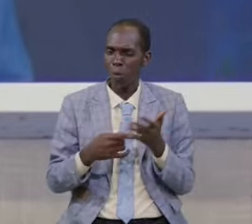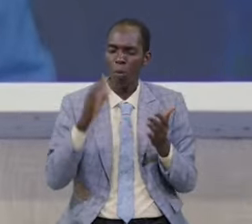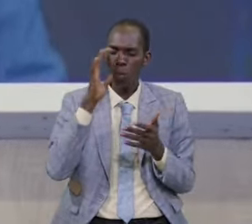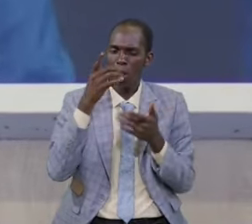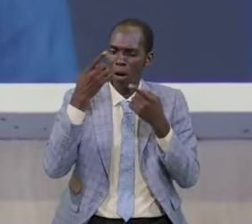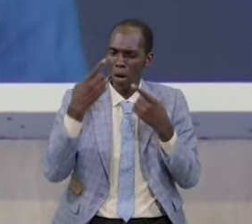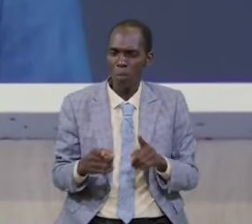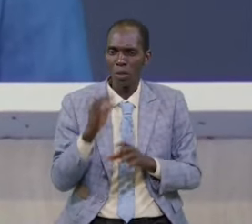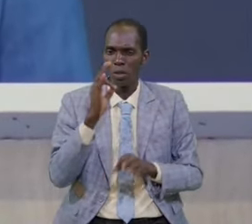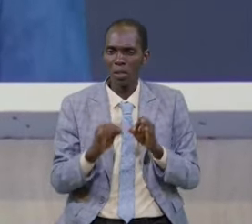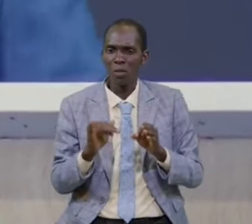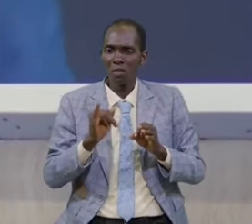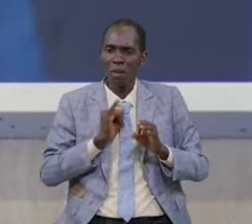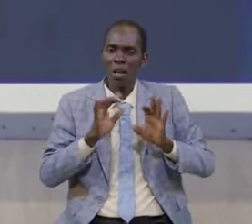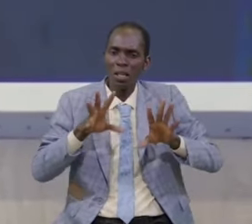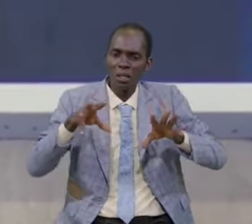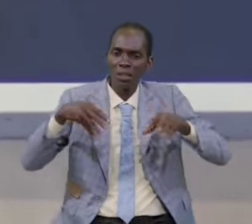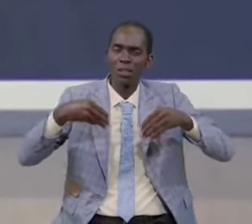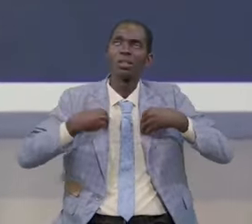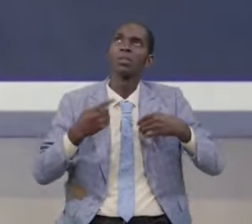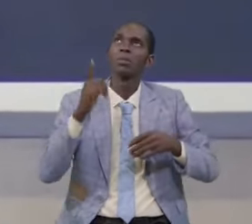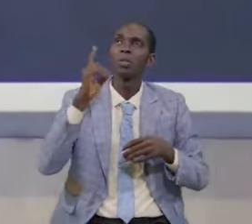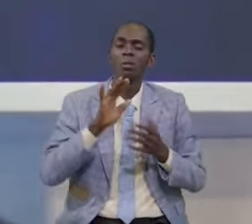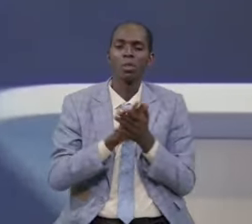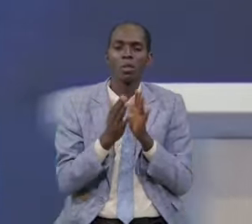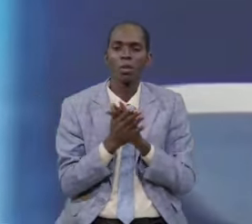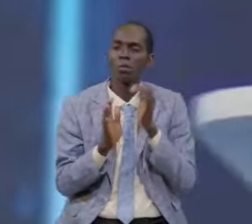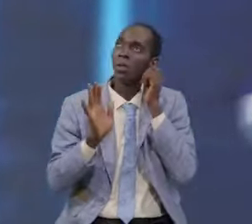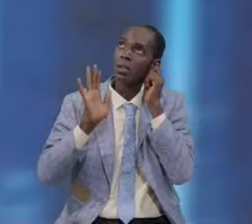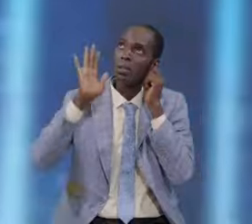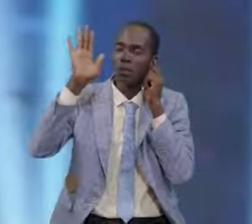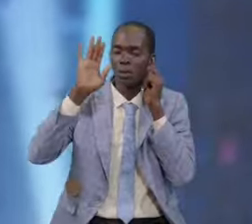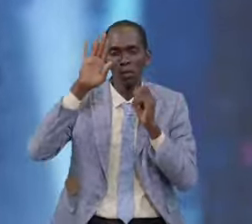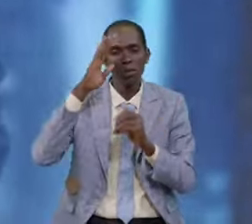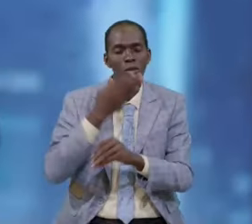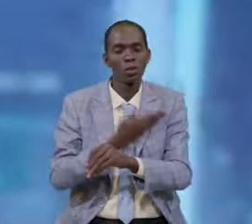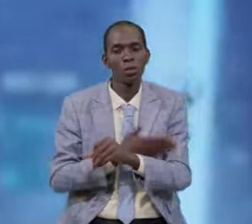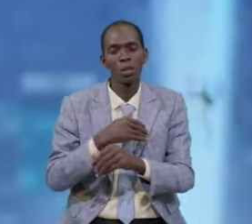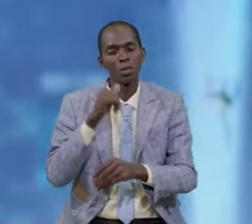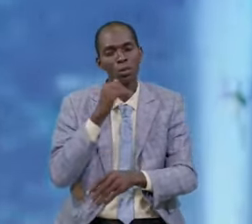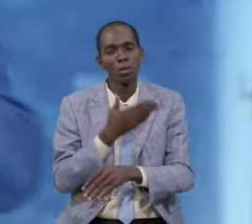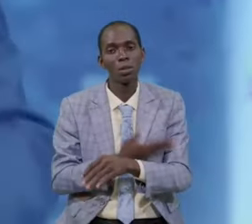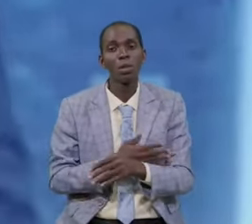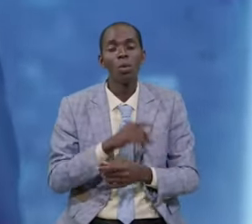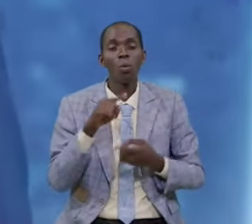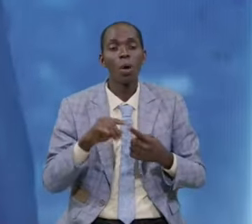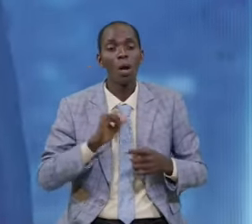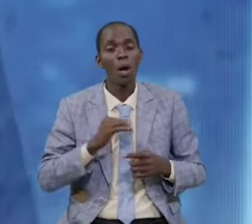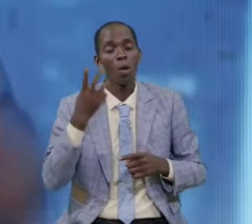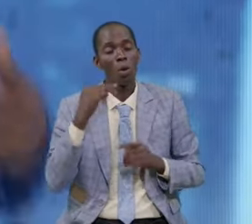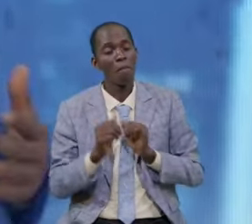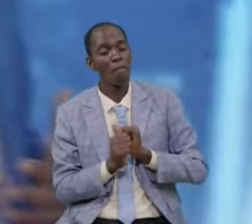deviens fils et une fille de Dieu? Si, quand j'étais encore loin, le Seigneur a manifesté sa